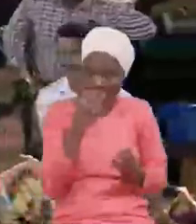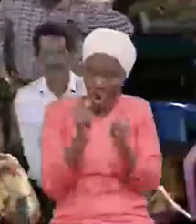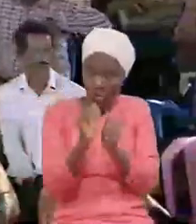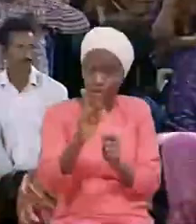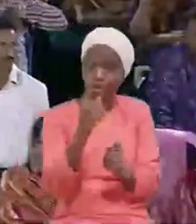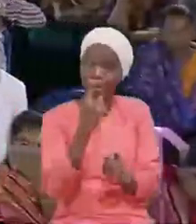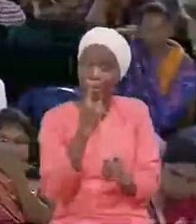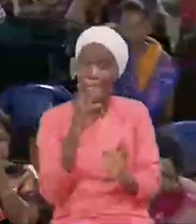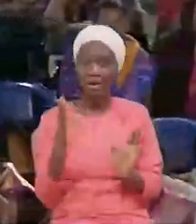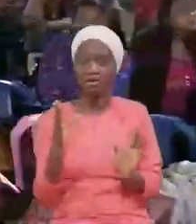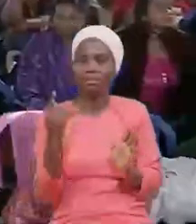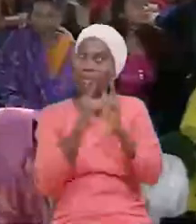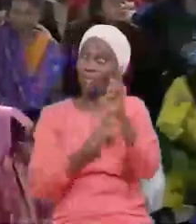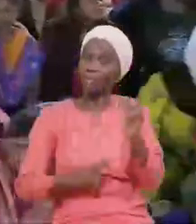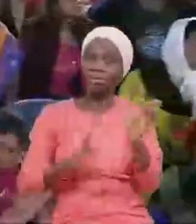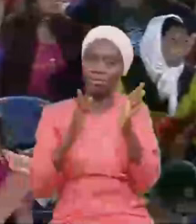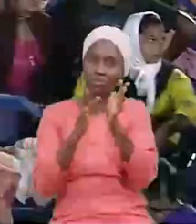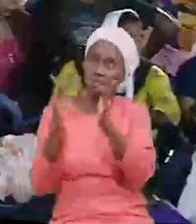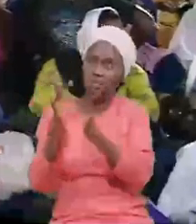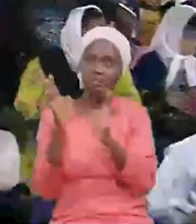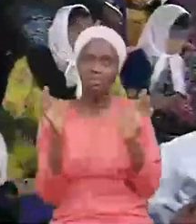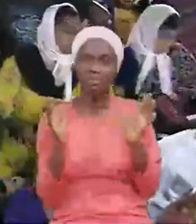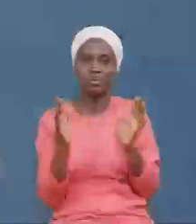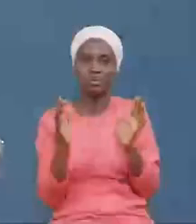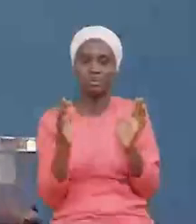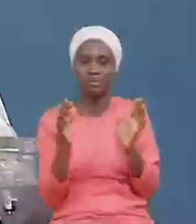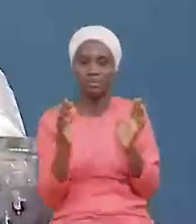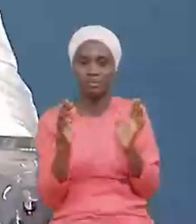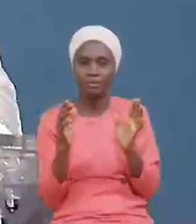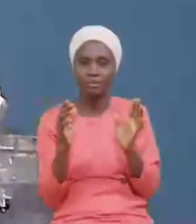Si tu confesses de ta bouche le Seigneur Jésus,